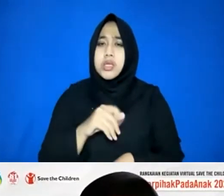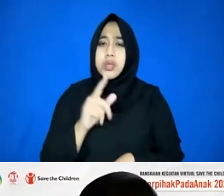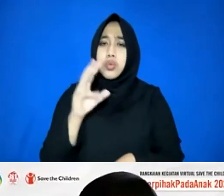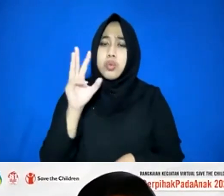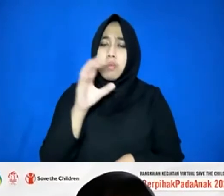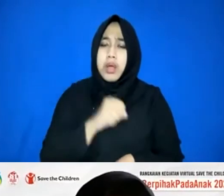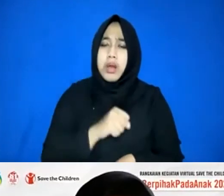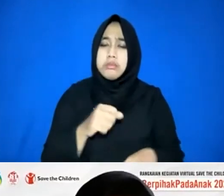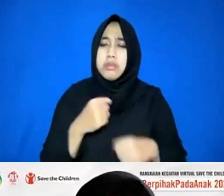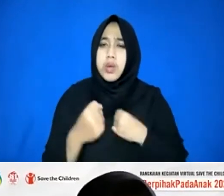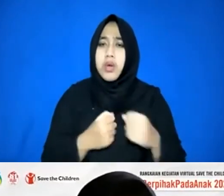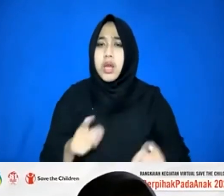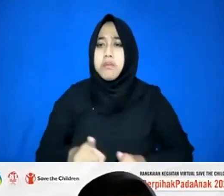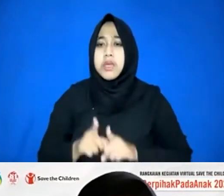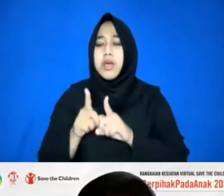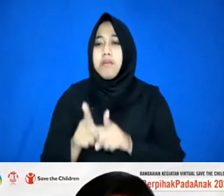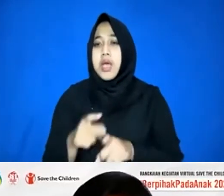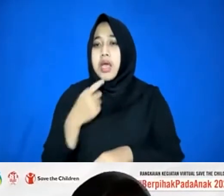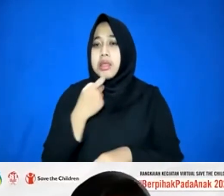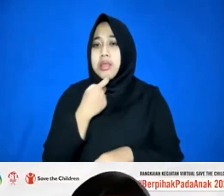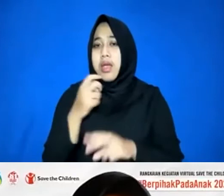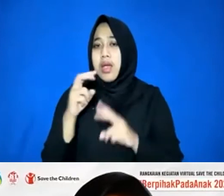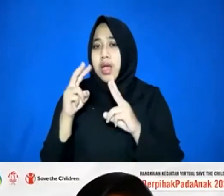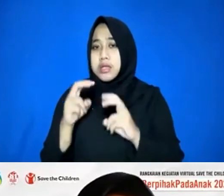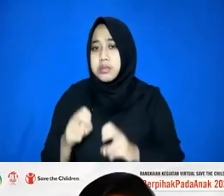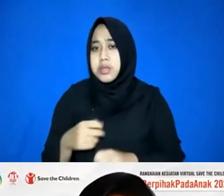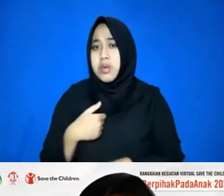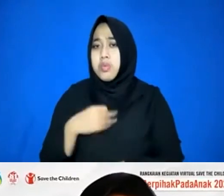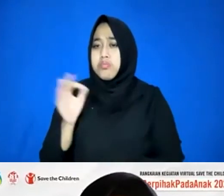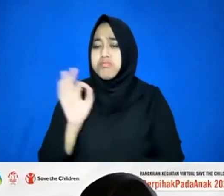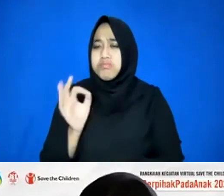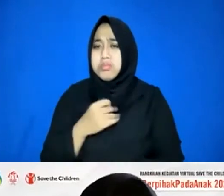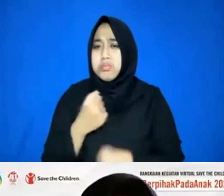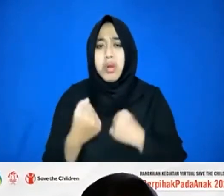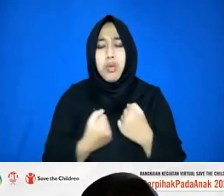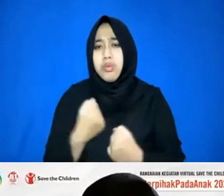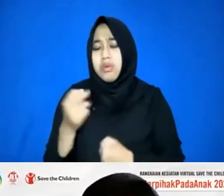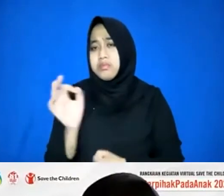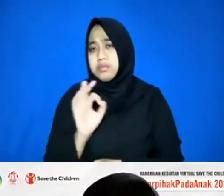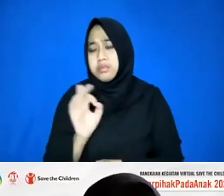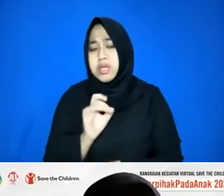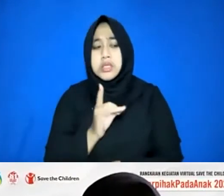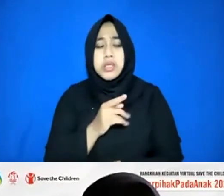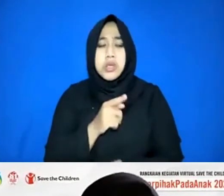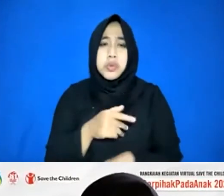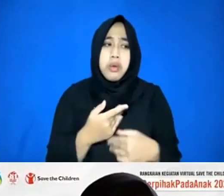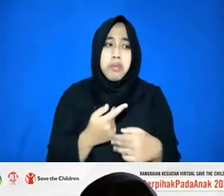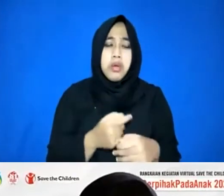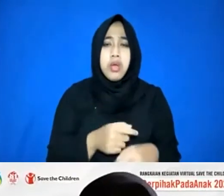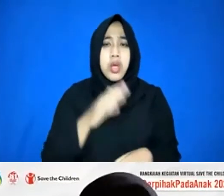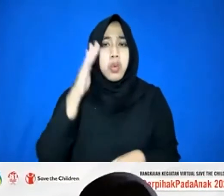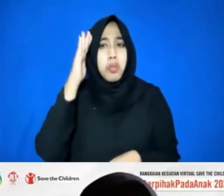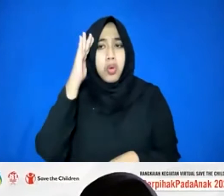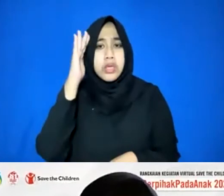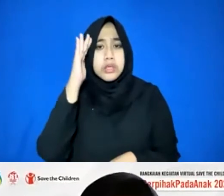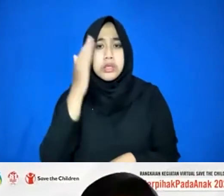melakukan pendampingan. Jadi terkait dengan asesmen, aku itu belum bisa melakukan. Selain hal itu, dari pihak